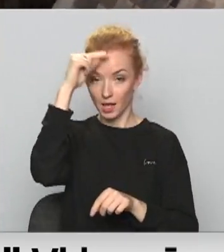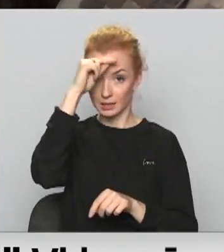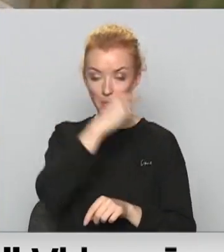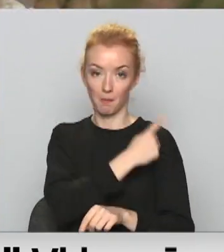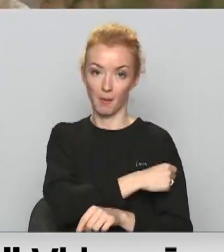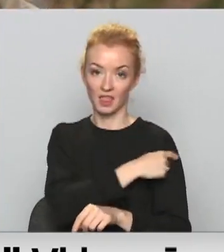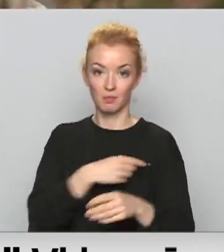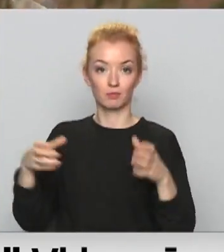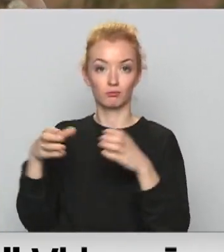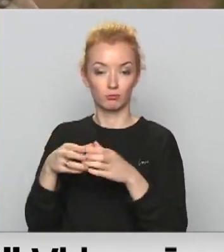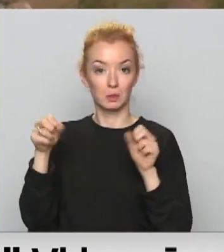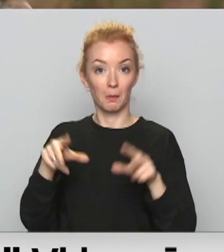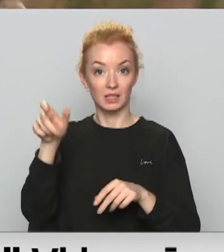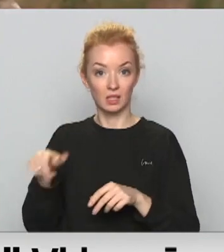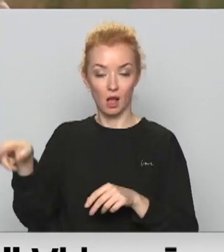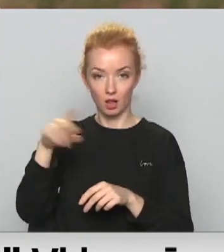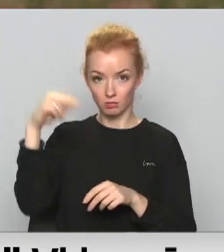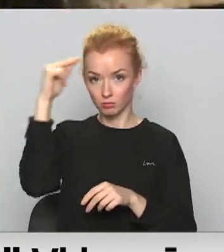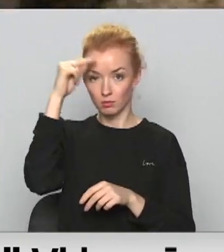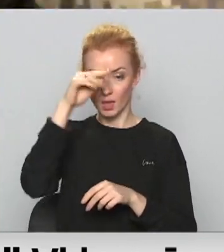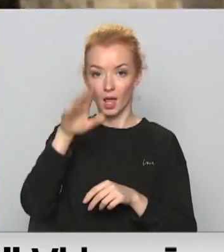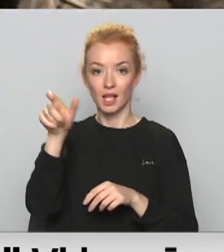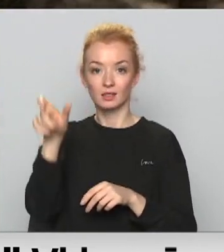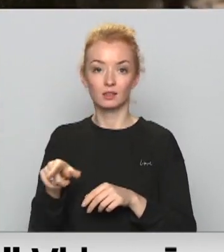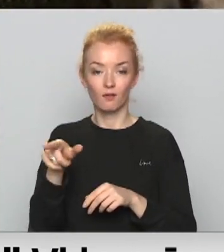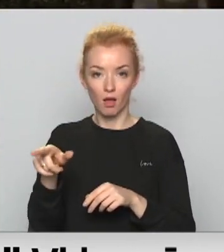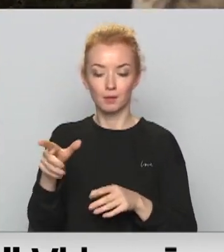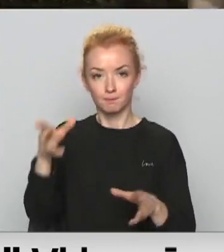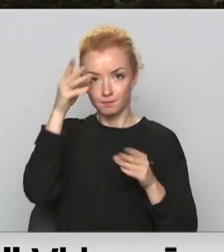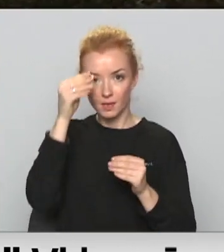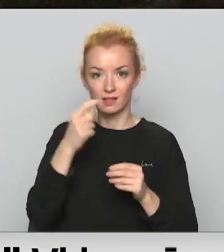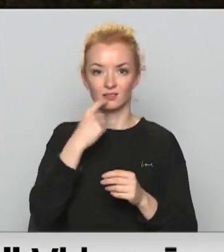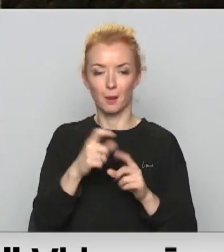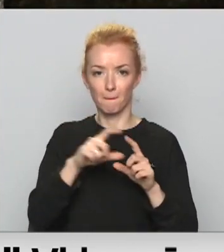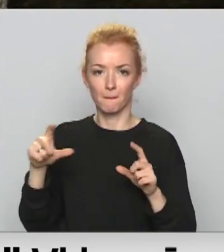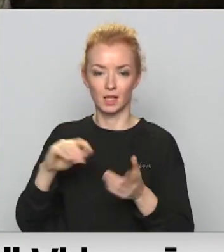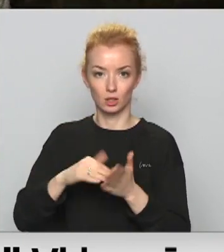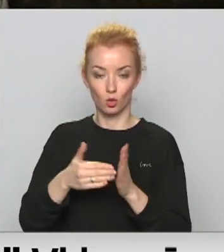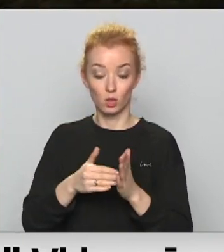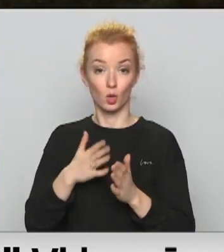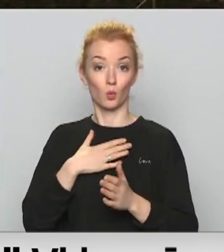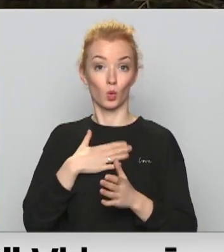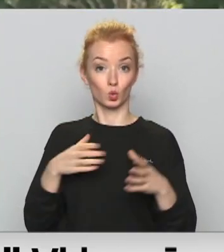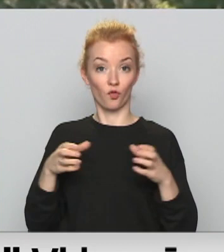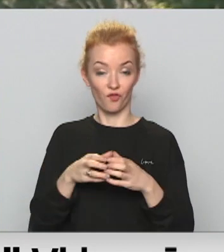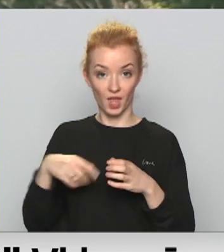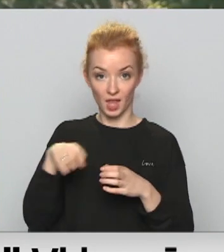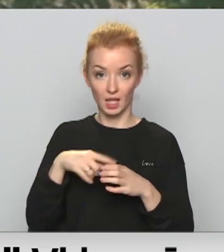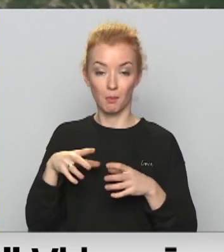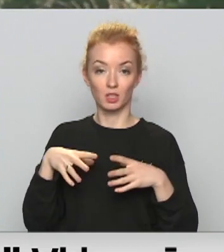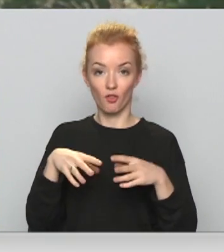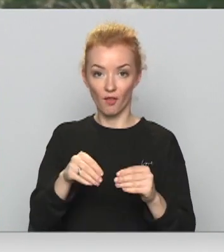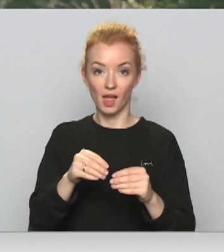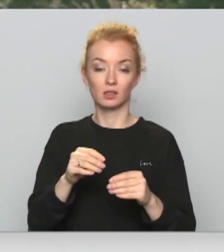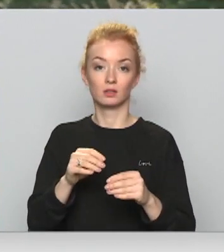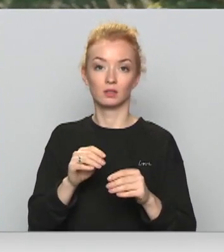medicīnas rotas speciālisti trenējuši cietušo stabilizēšanas iemaņas. Pēc scenārija tātad mūsu vienības veic aizkavēšanas